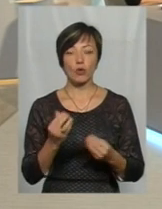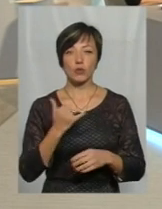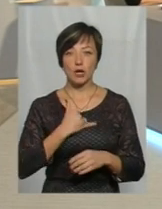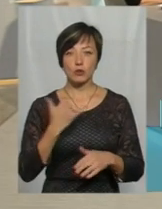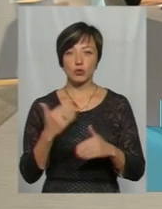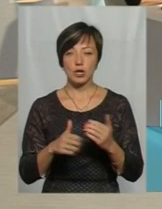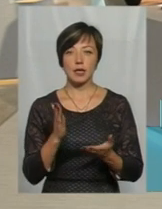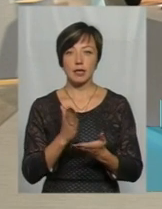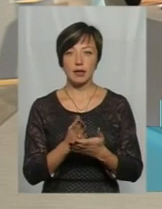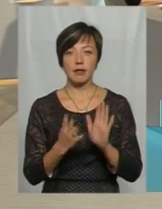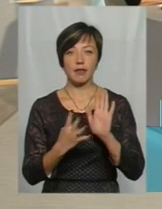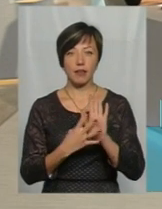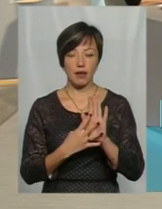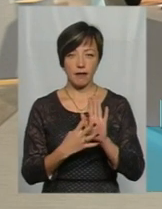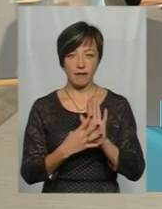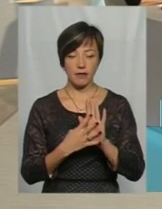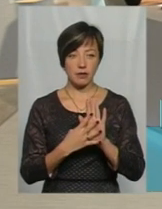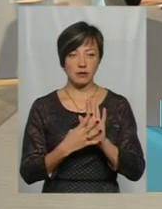нас уже є 9